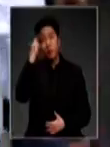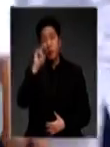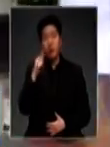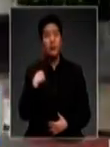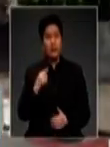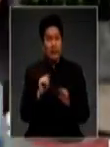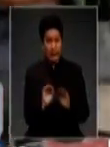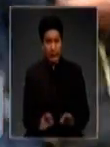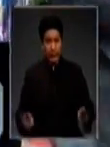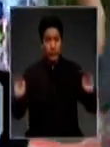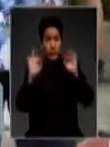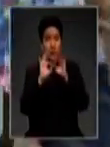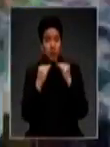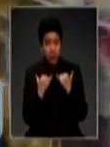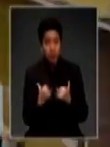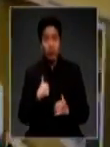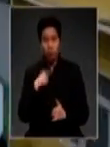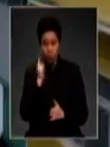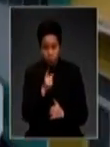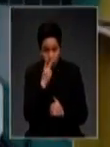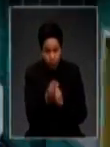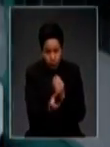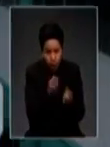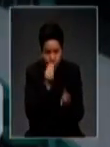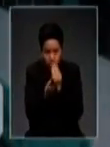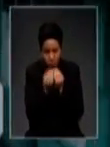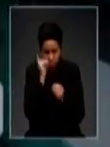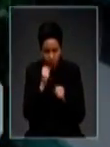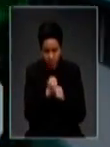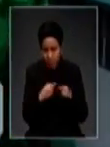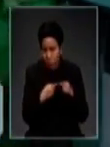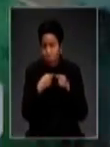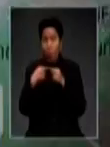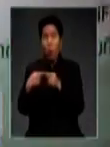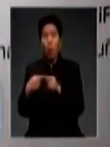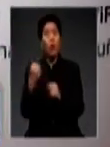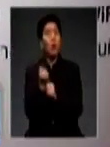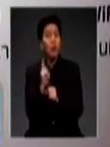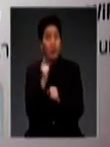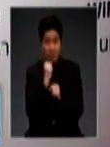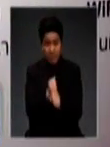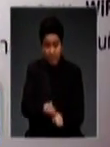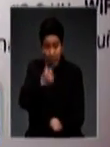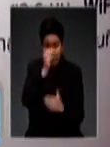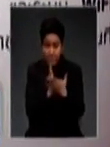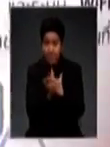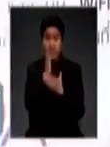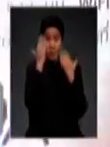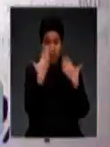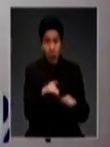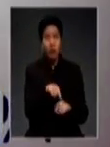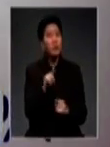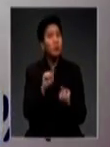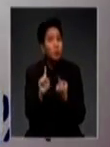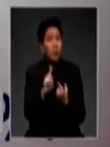ำคัญที่เราจะต้องเรียนรู้แล้วก็นำไปขยายผลต่อเนี่ยก็คือที่มันสำเร็จได้ถึงทุกวันนี้เนี่ยก็เป็นเพ